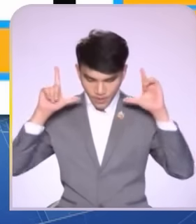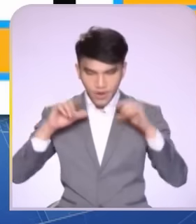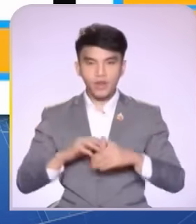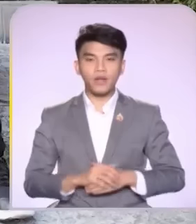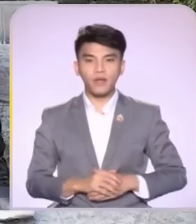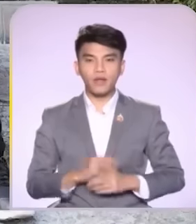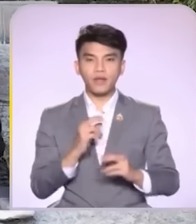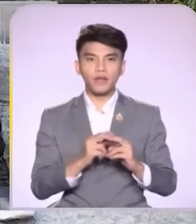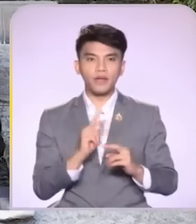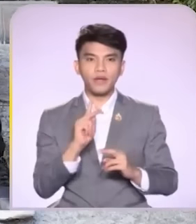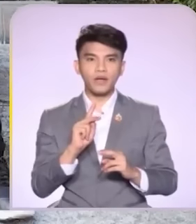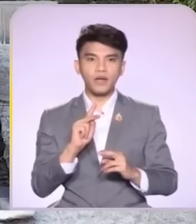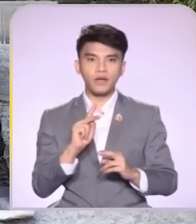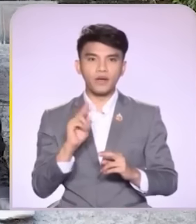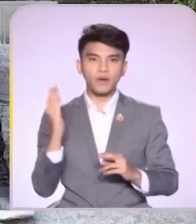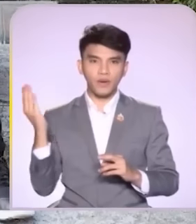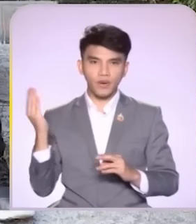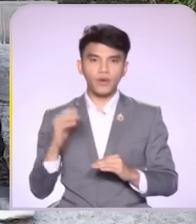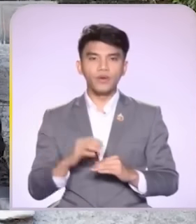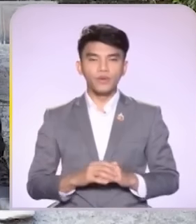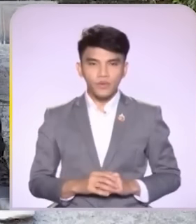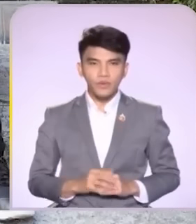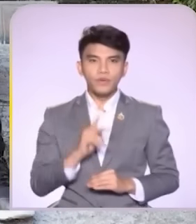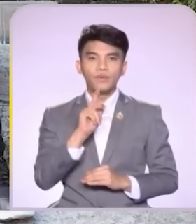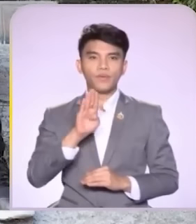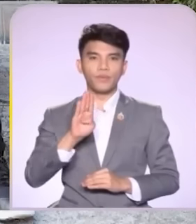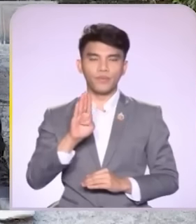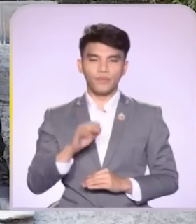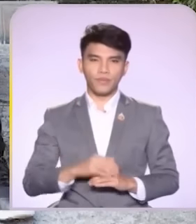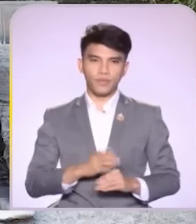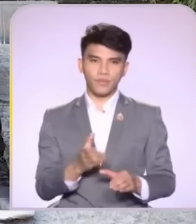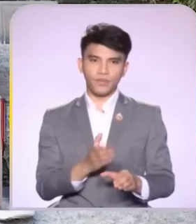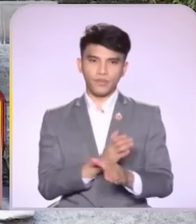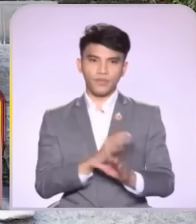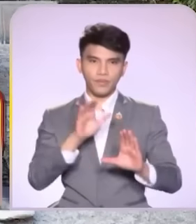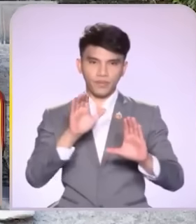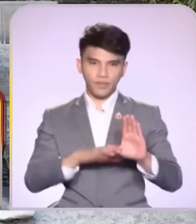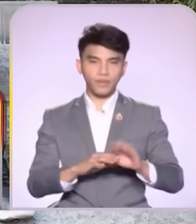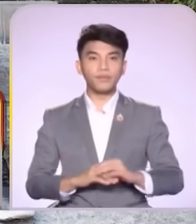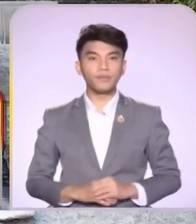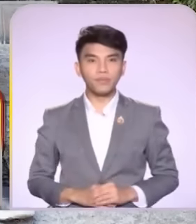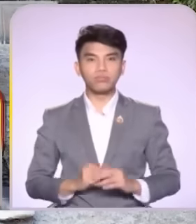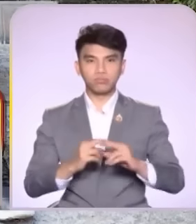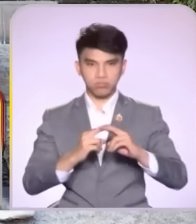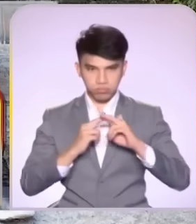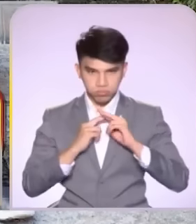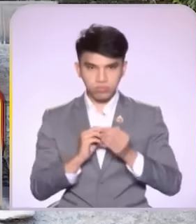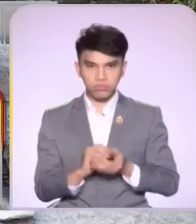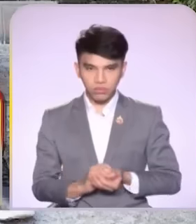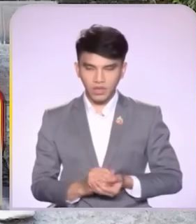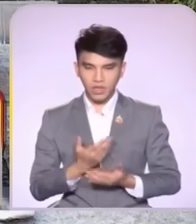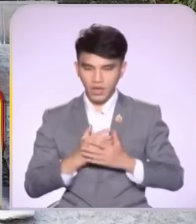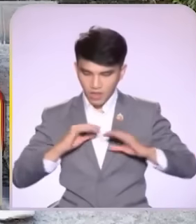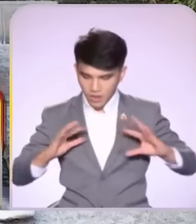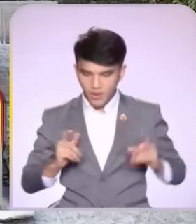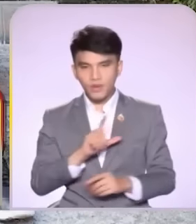คุณกบไมโครนะคะก็ออกมาโพสต์เหมือนกันบอกว่าเคยสมัครเป็นดีลเลอร์คุณกบบอกว่าตัวคุณกบเองเนี่ยสูญเงินเป็นล้